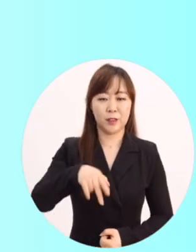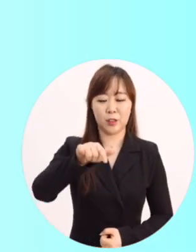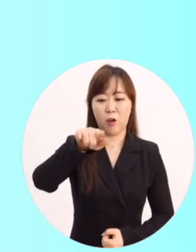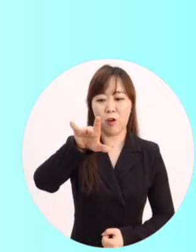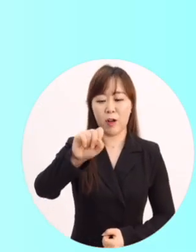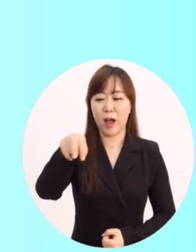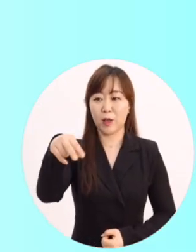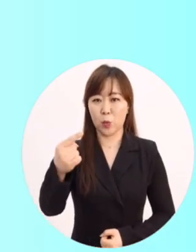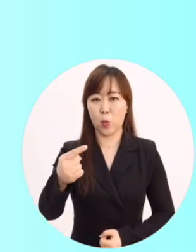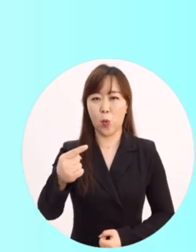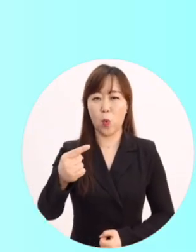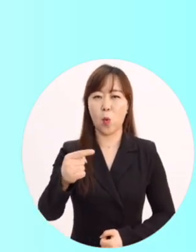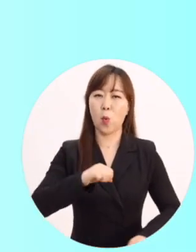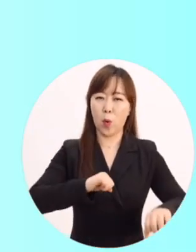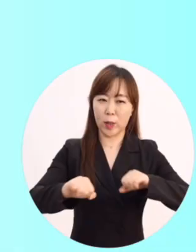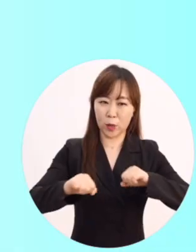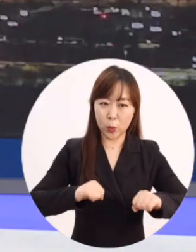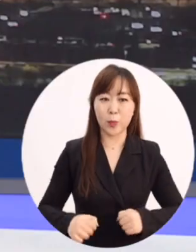저강도 활동.